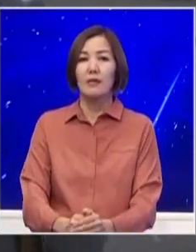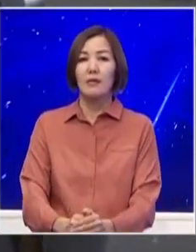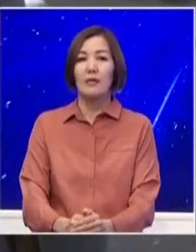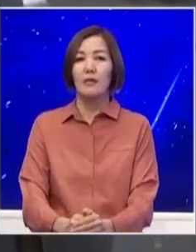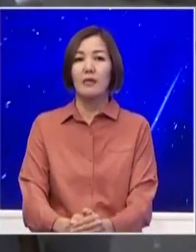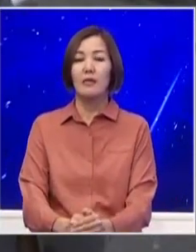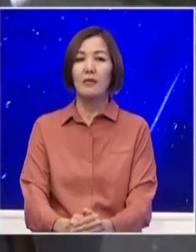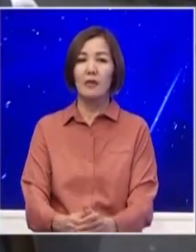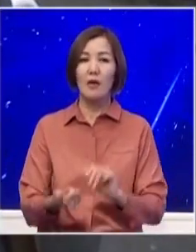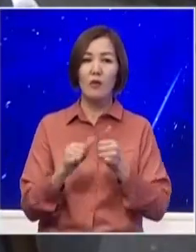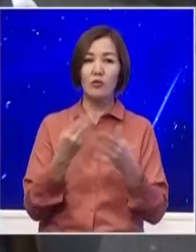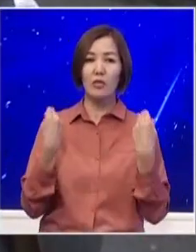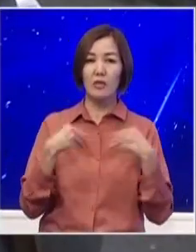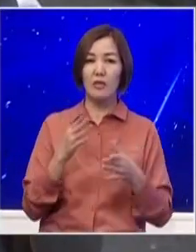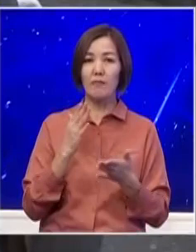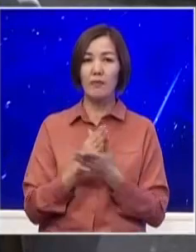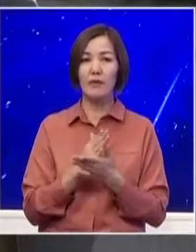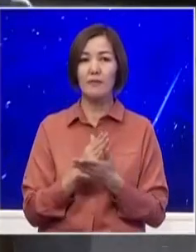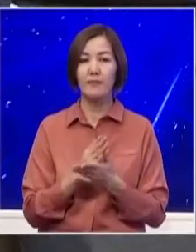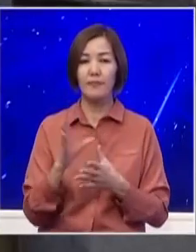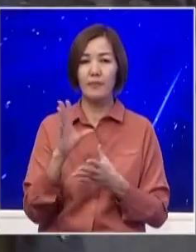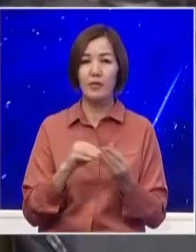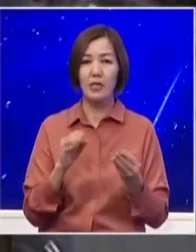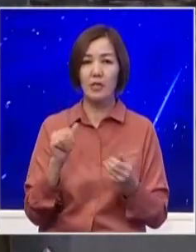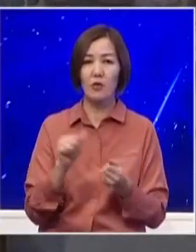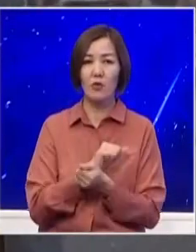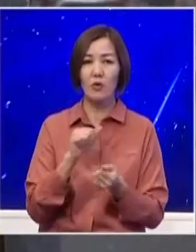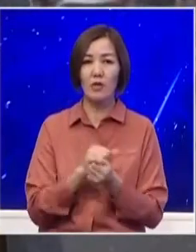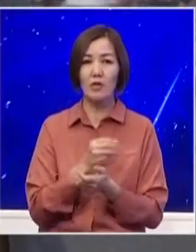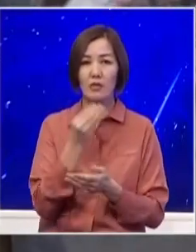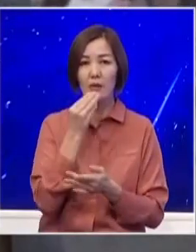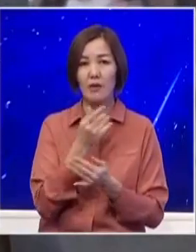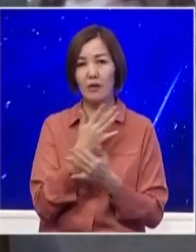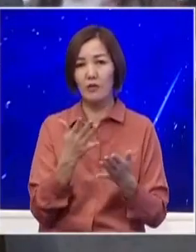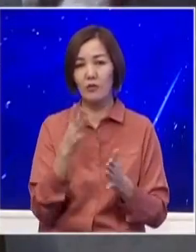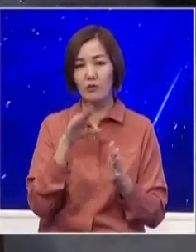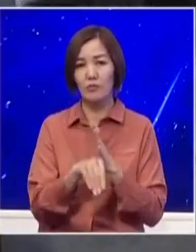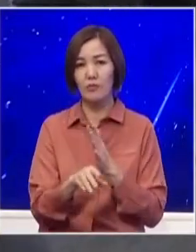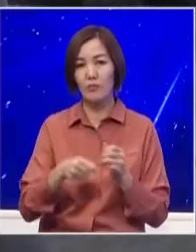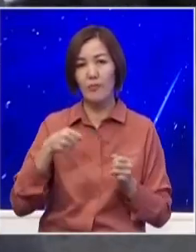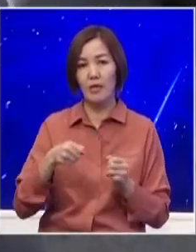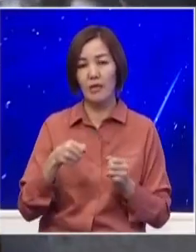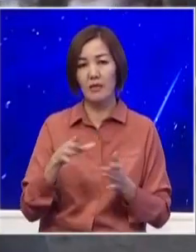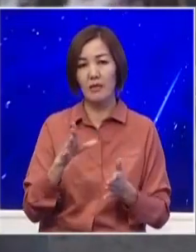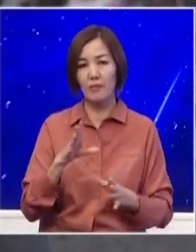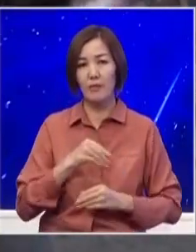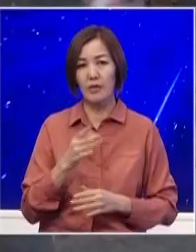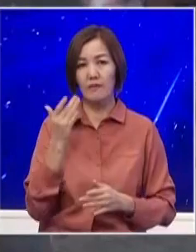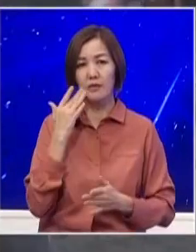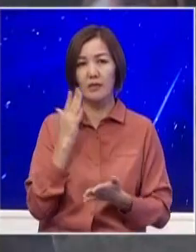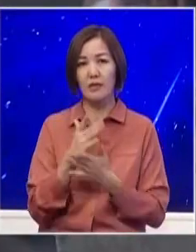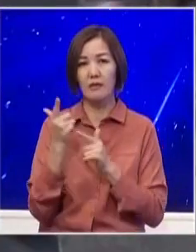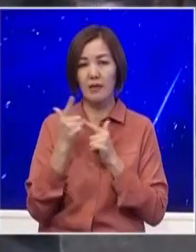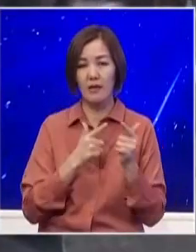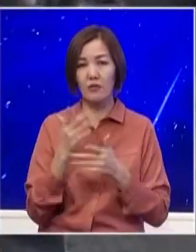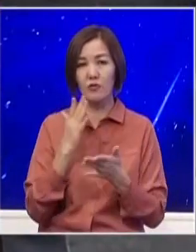тиетін киімдеріміз және құрғақ өзімізге қажетті тағамдарымызды да өзімізбен бірге үнемі